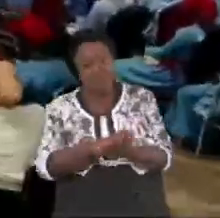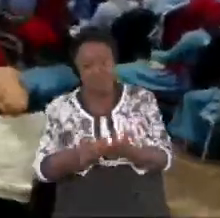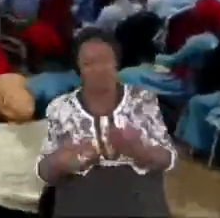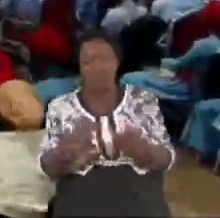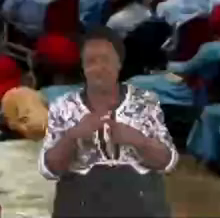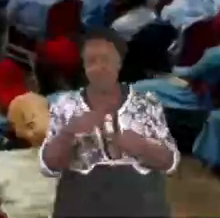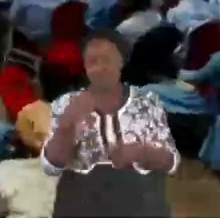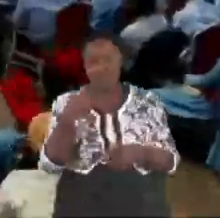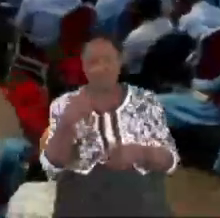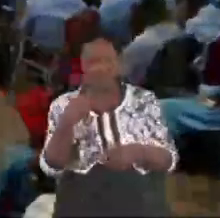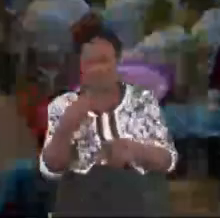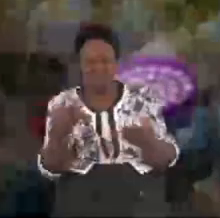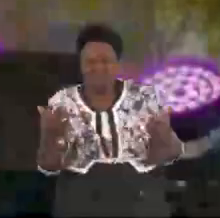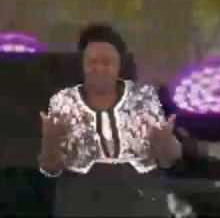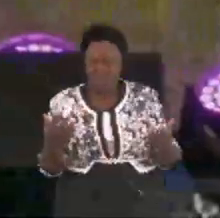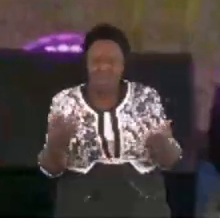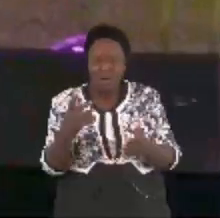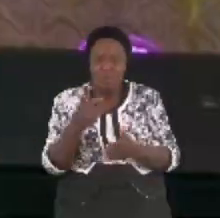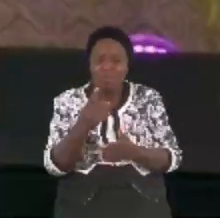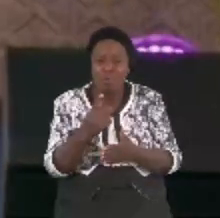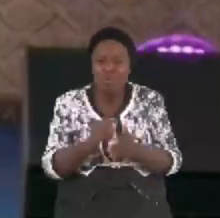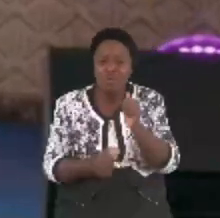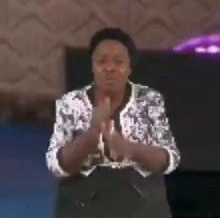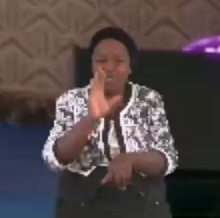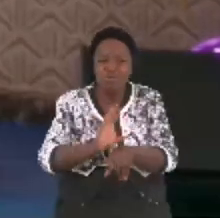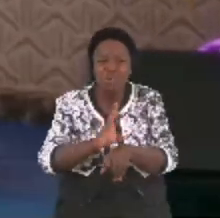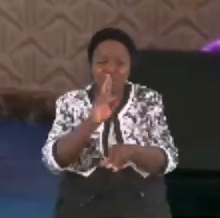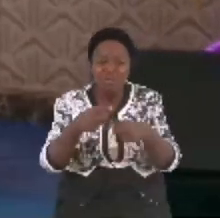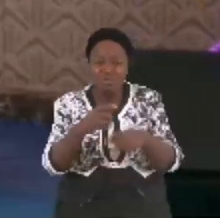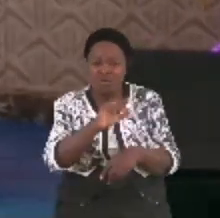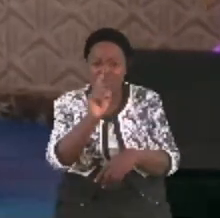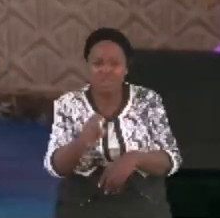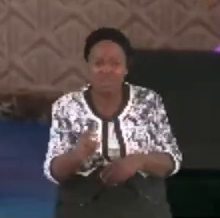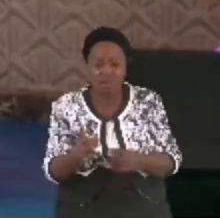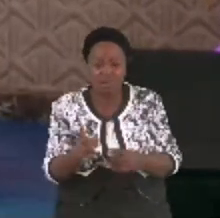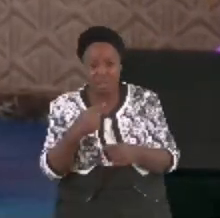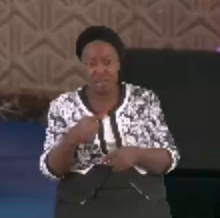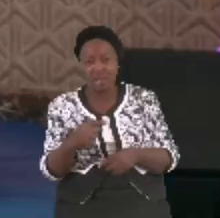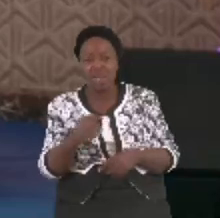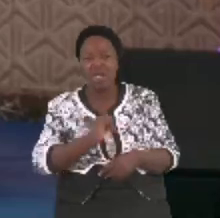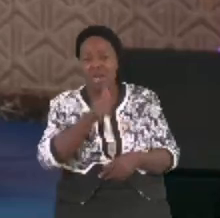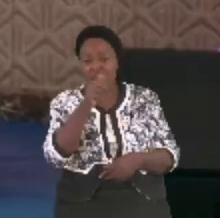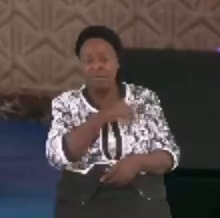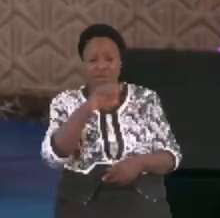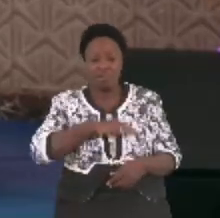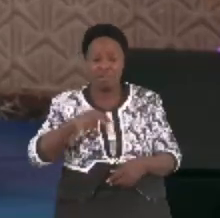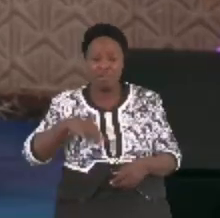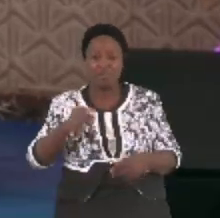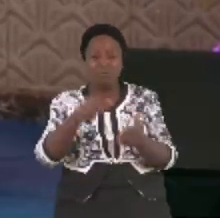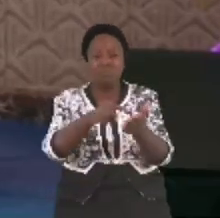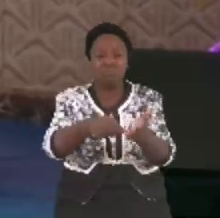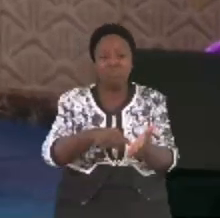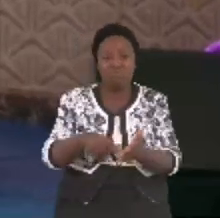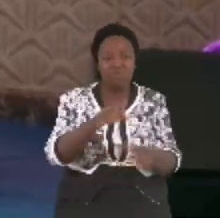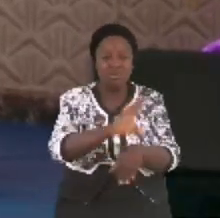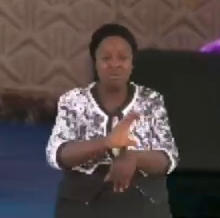vous dites, tu es de quelle église? Et il dira, je suis membre de telle église.